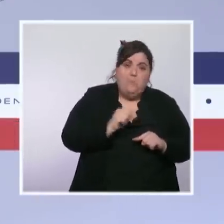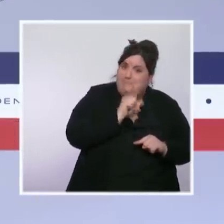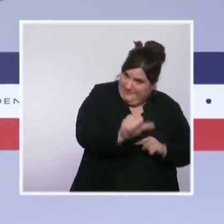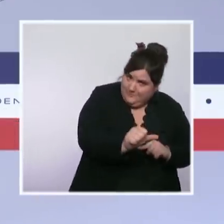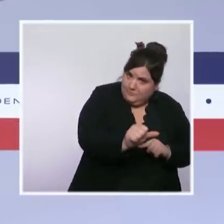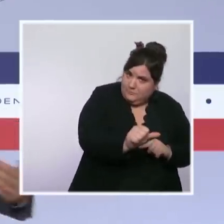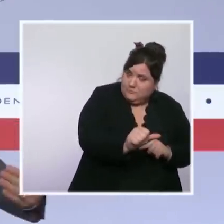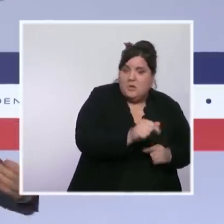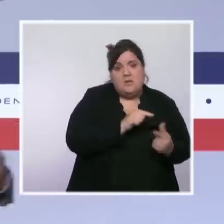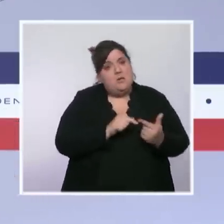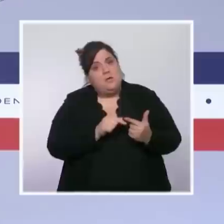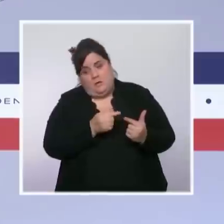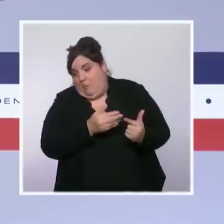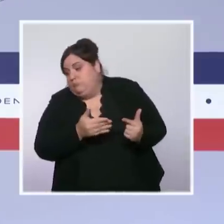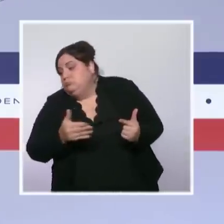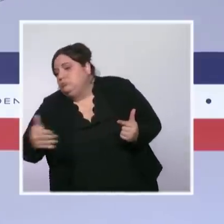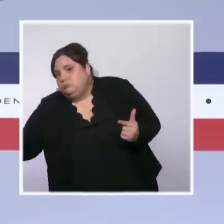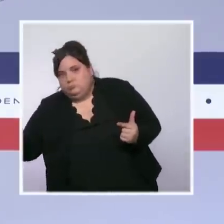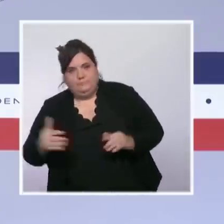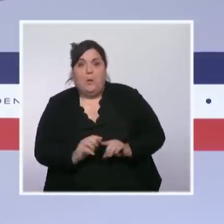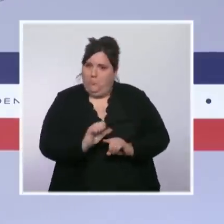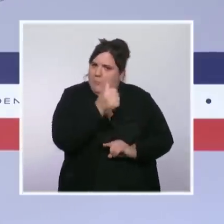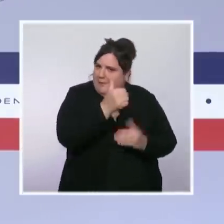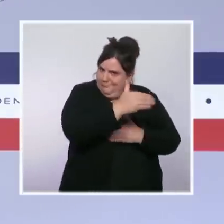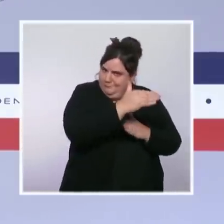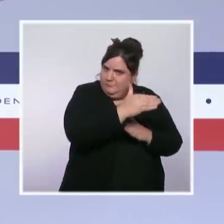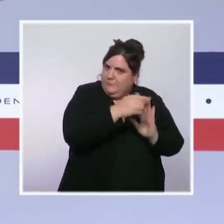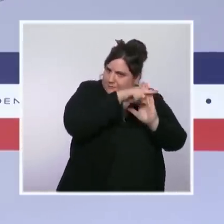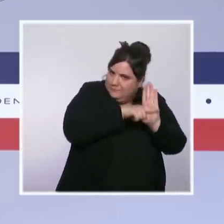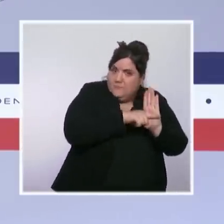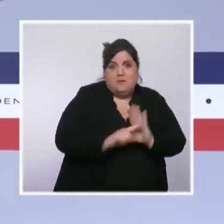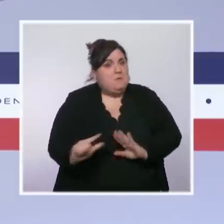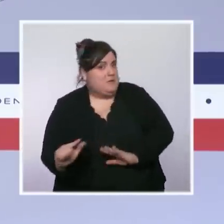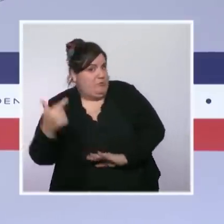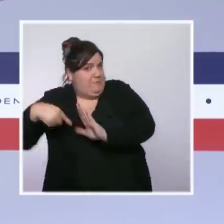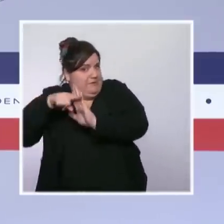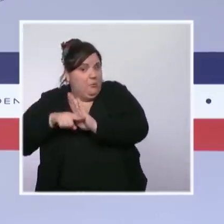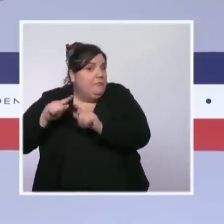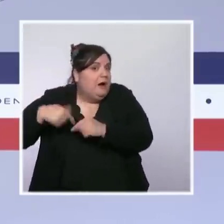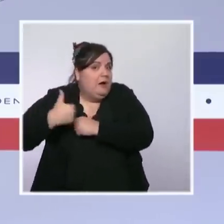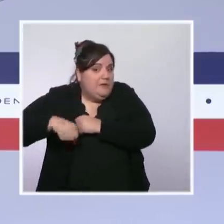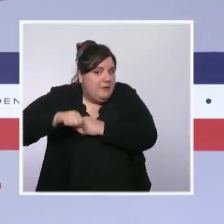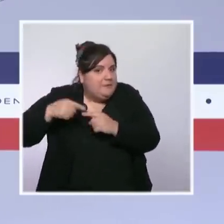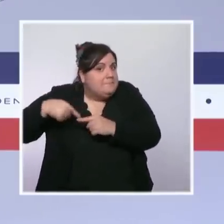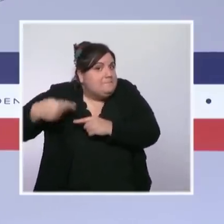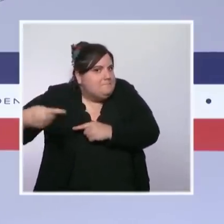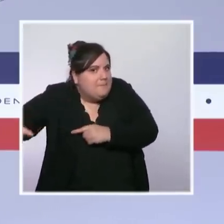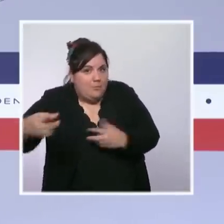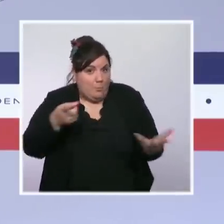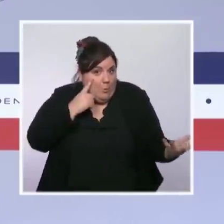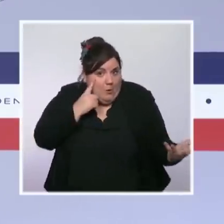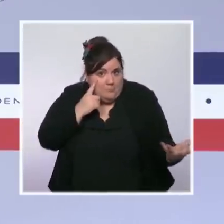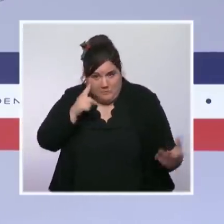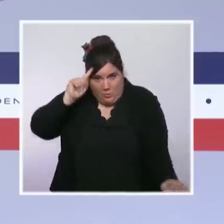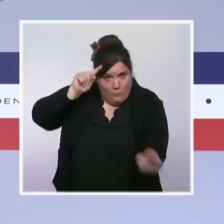dès mardi prochain, pour d'autres dans les jours qui suivront, puis un deuxième paquet de mesures qui pourra rentrer en vigueur dans les semaines qui suivent, parce que nous voulons que l'accord soit respecté,